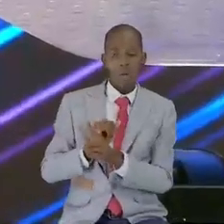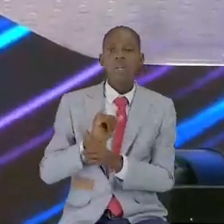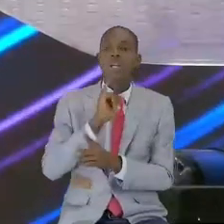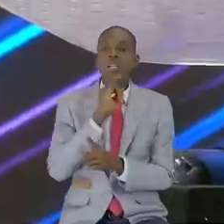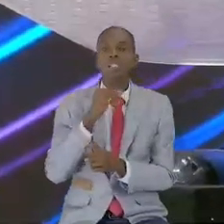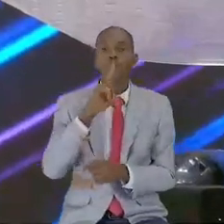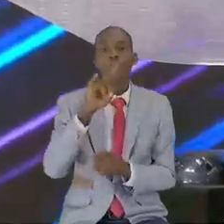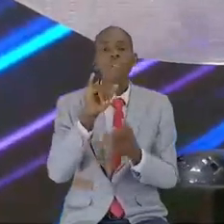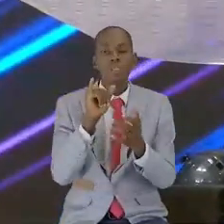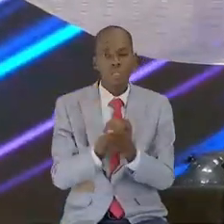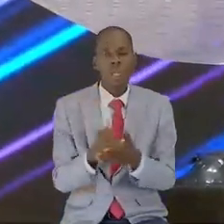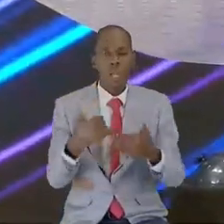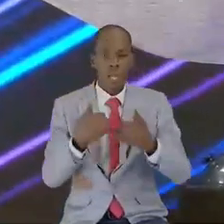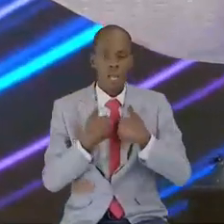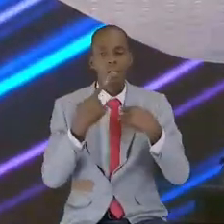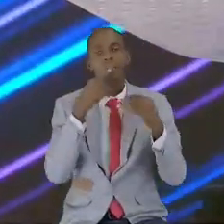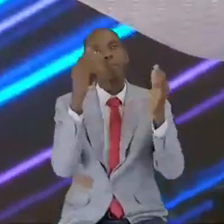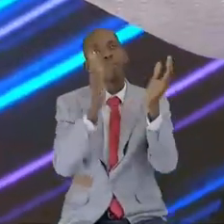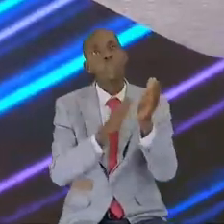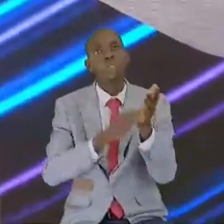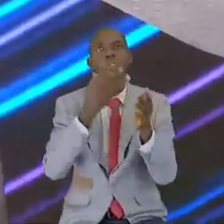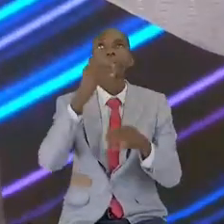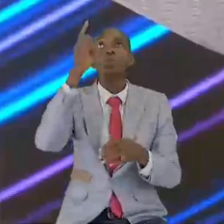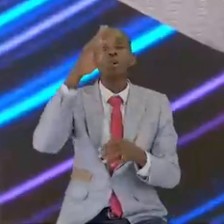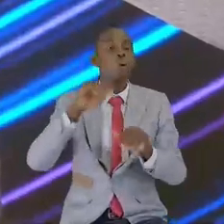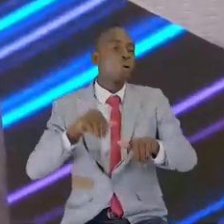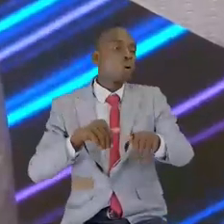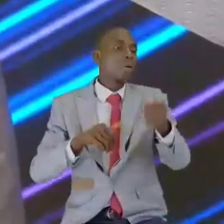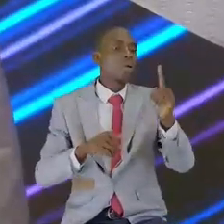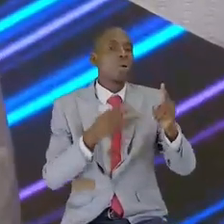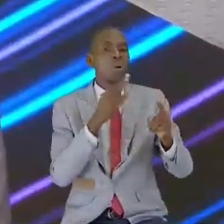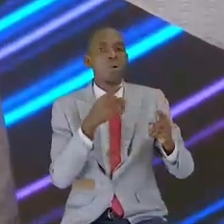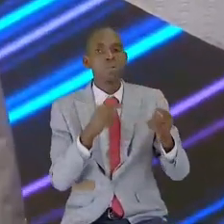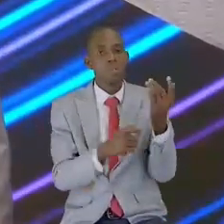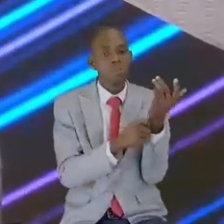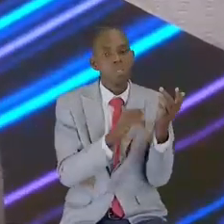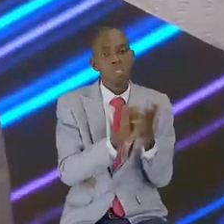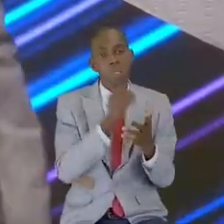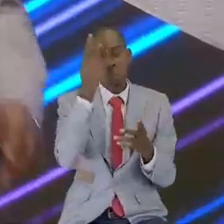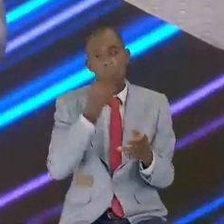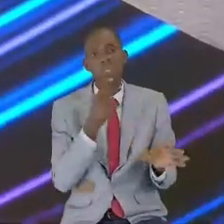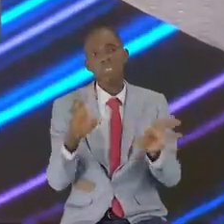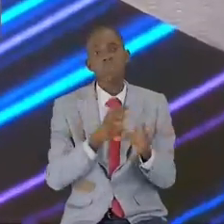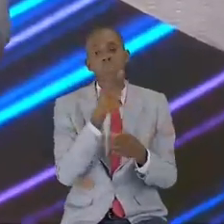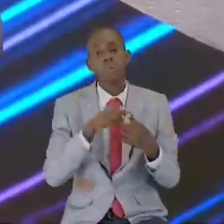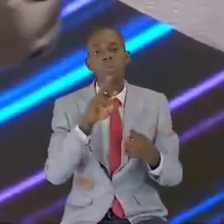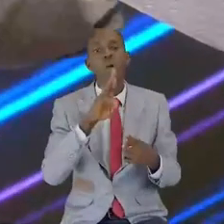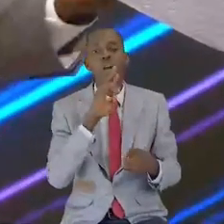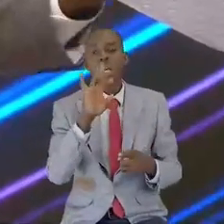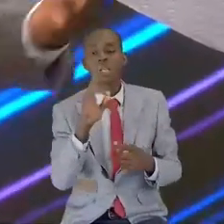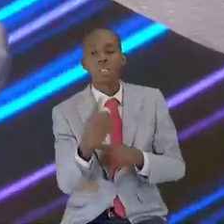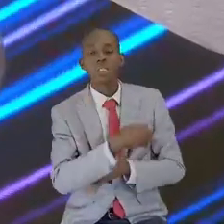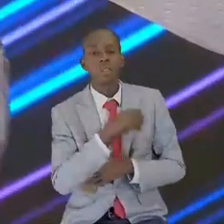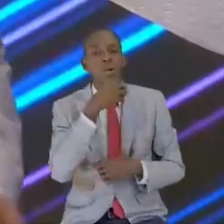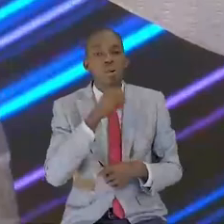la louange de Dieu. Alors, les autres circoncisions de la chair que les parents ont fait quand tu étais petit et tu ne connaissais